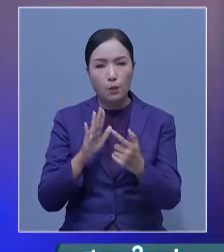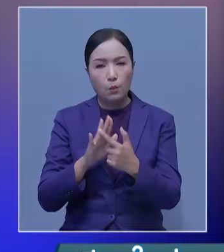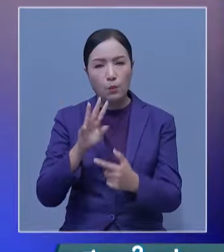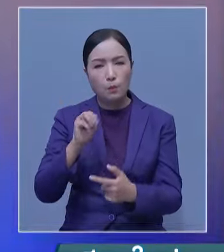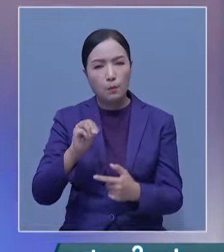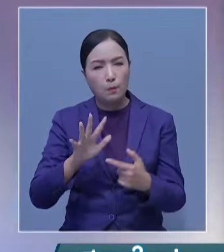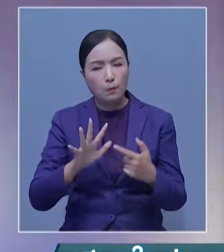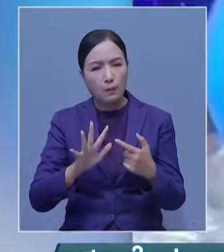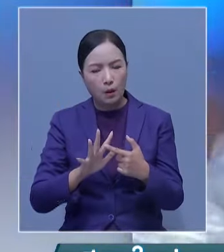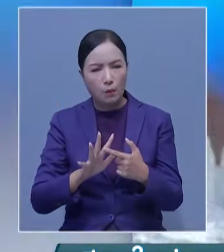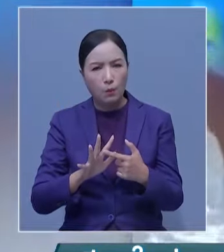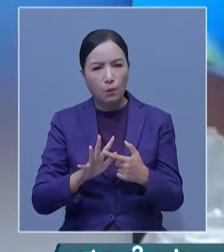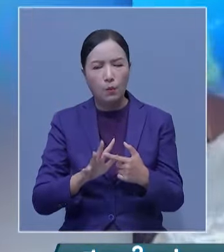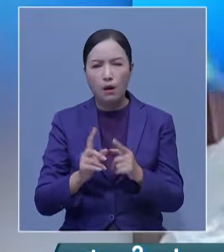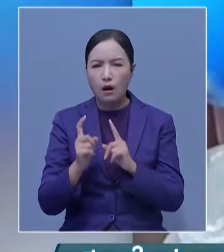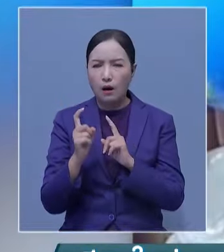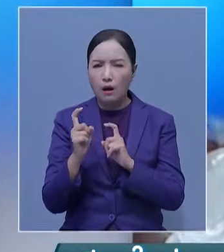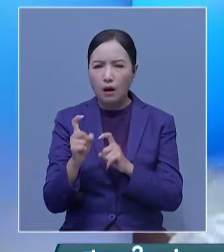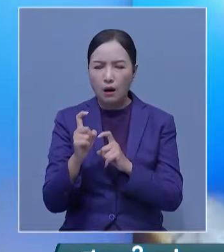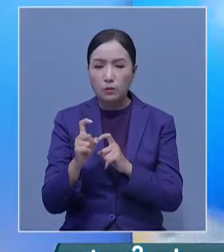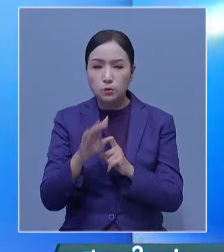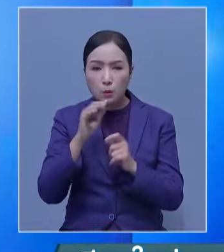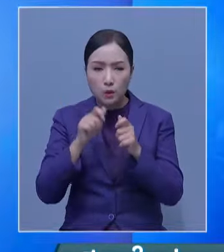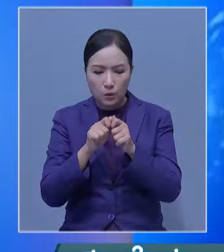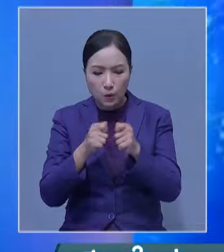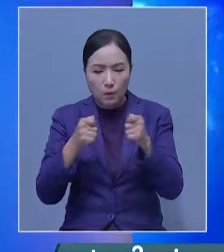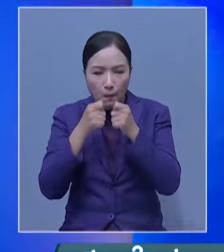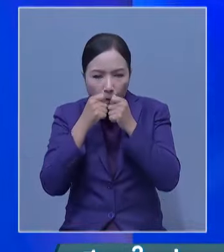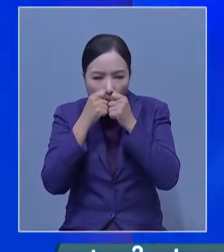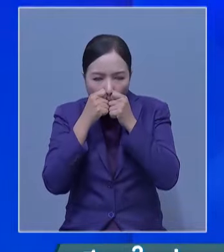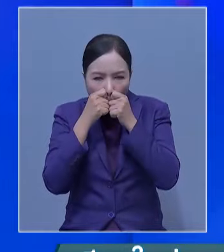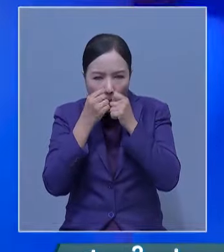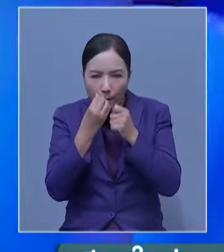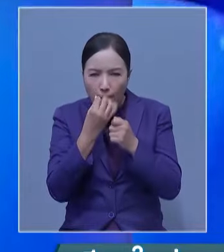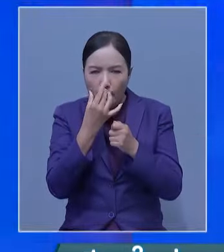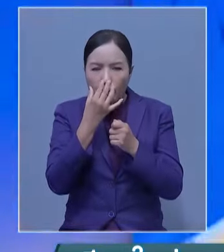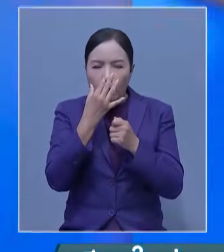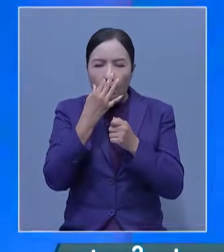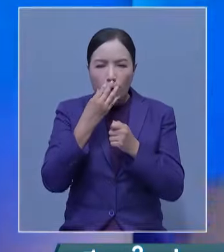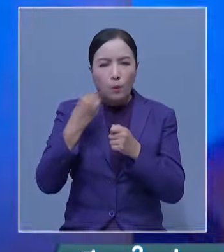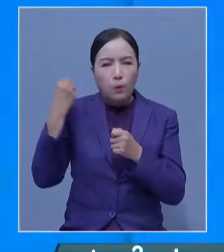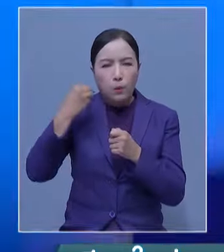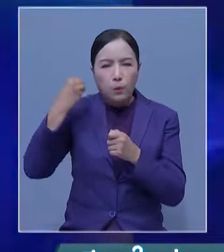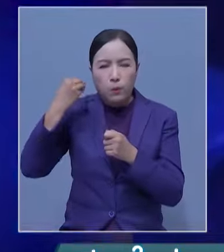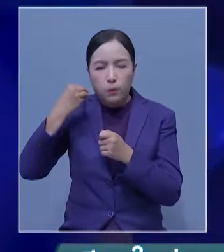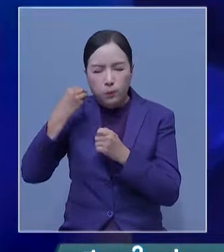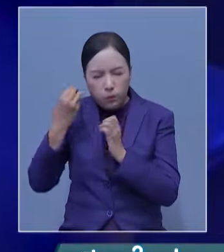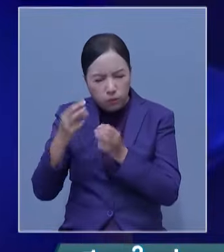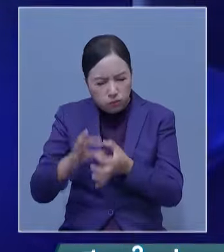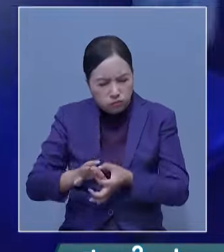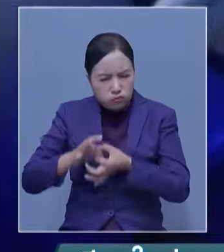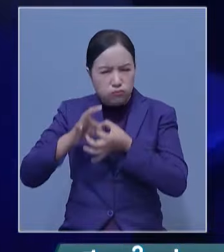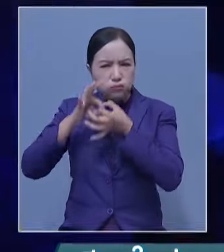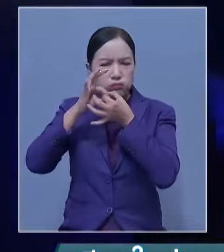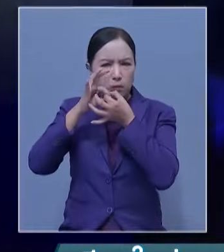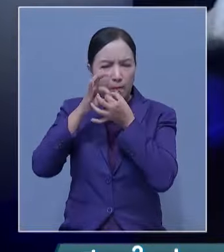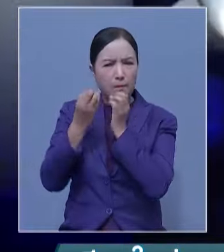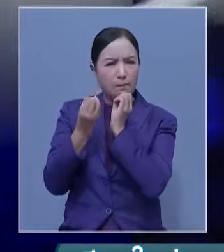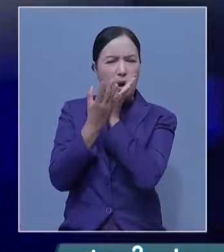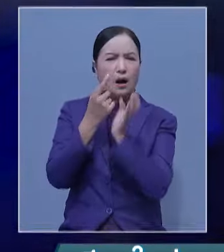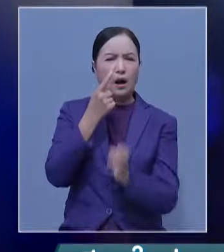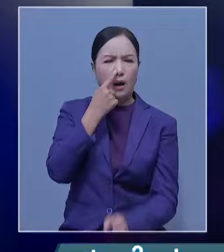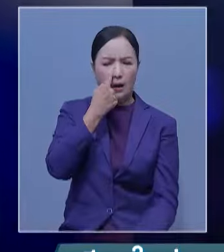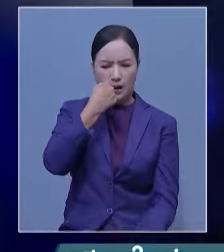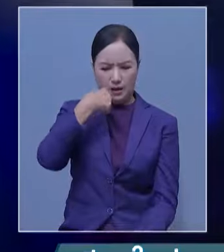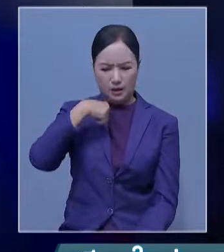ก๊าซหัวเราะอันตรายอันนี้เนี่ยถ้าใช้ปริมาณที่มากและมีความถี่จะทำลายระบบทางเดินหายใจมีผล